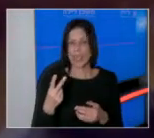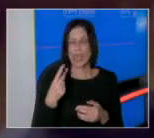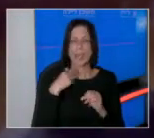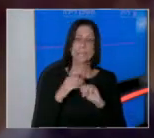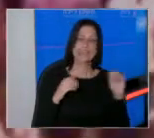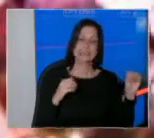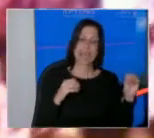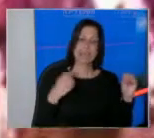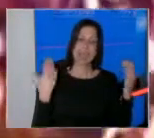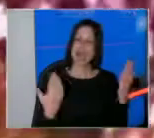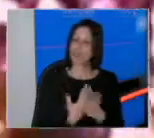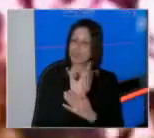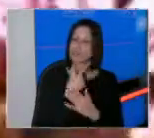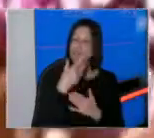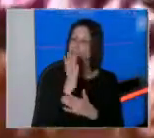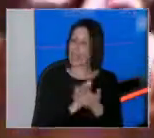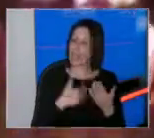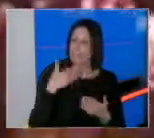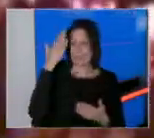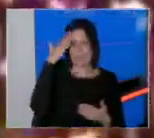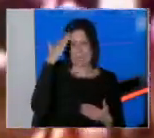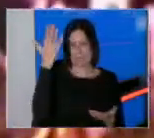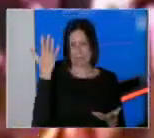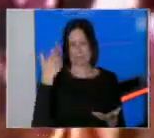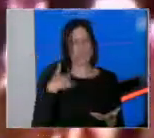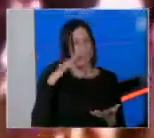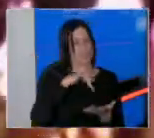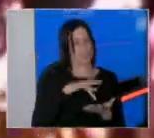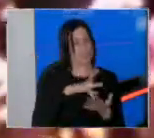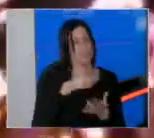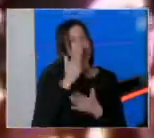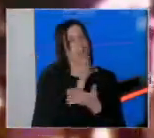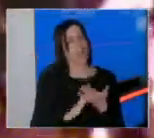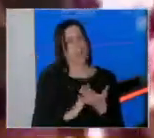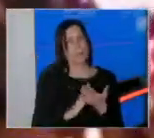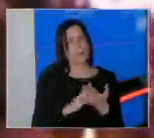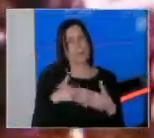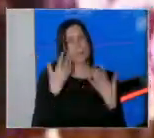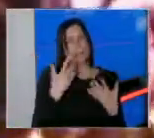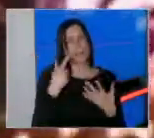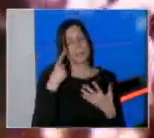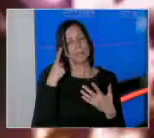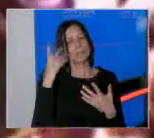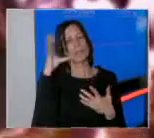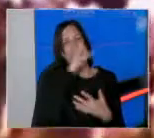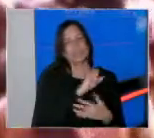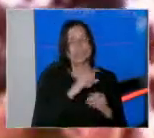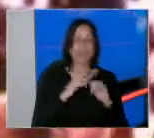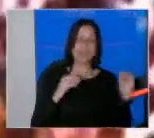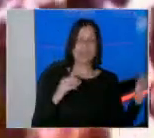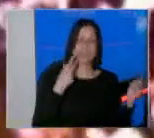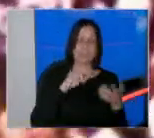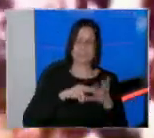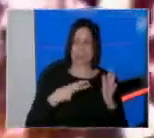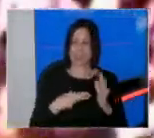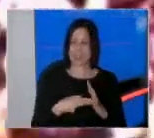המזרחים החדשים, שאת חלקם אנחנו מכירים, שניצבים, חלקם גם מציבים לכאורה אג'נדה מזרחית בפוליטיקה,